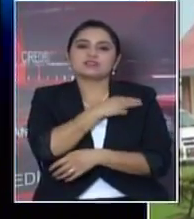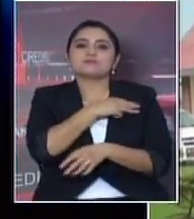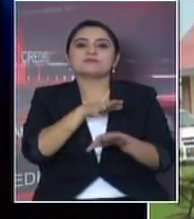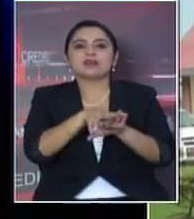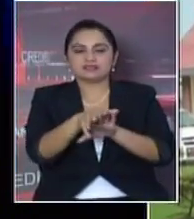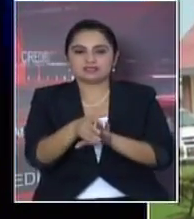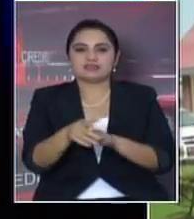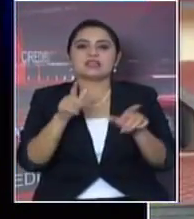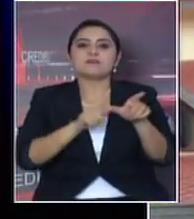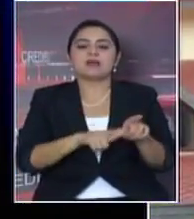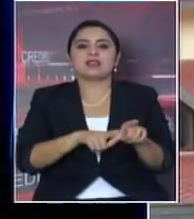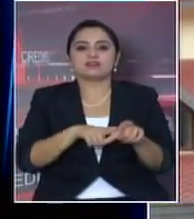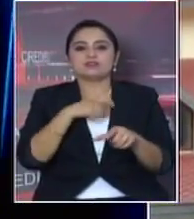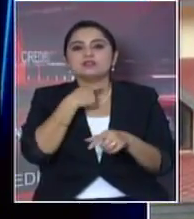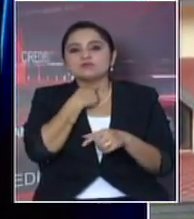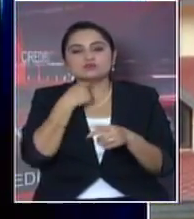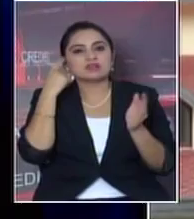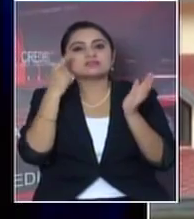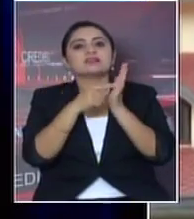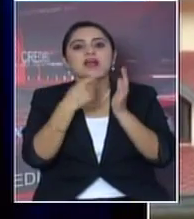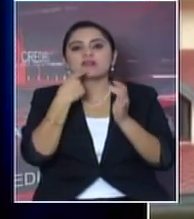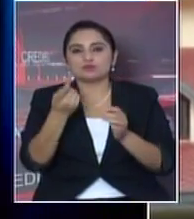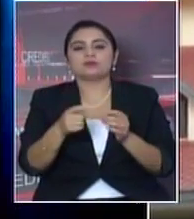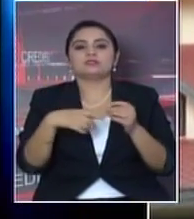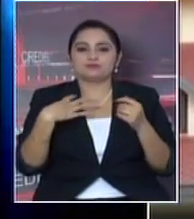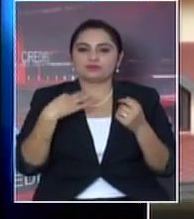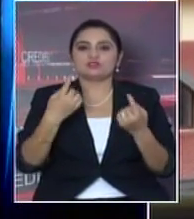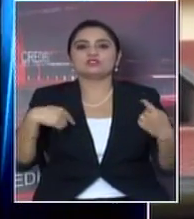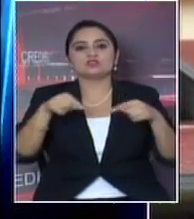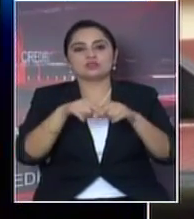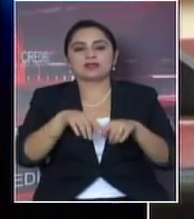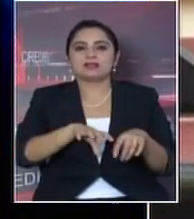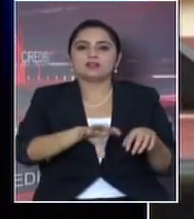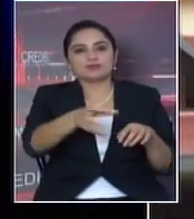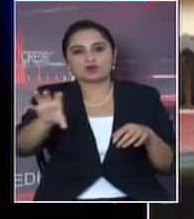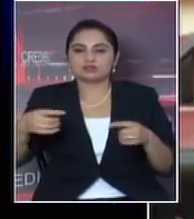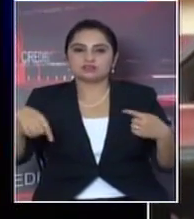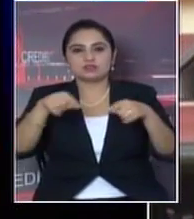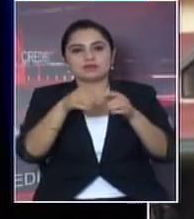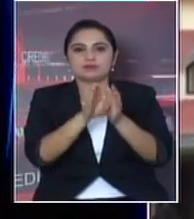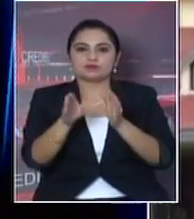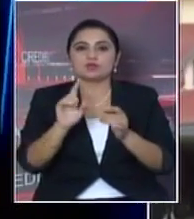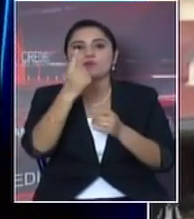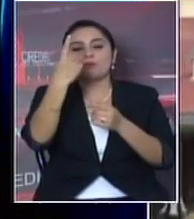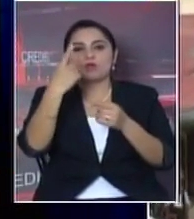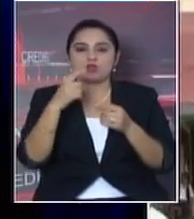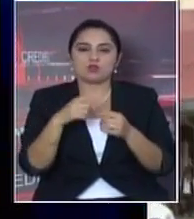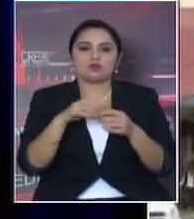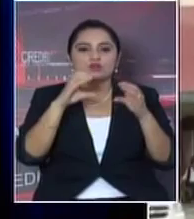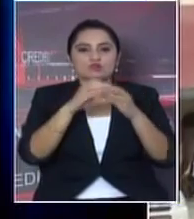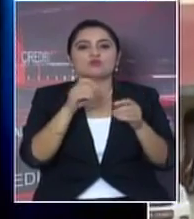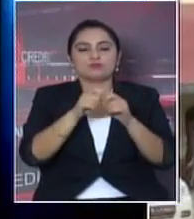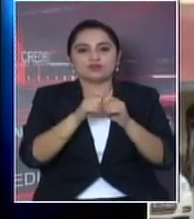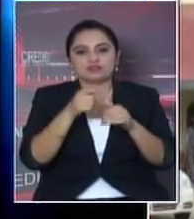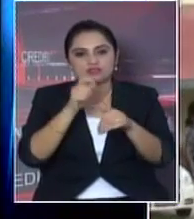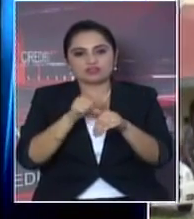भरोसा व्यक्त गरेको निष्कर्ष निकाल्दै प्रदेश र प्रतिनिधि सभाको चुनावबाट पनि पहिलो दल बन्ने गरी तयारी थाल्न